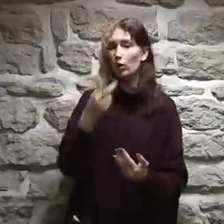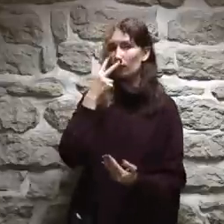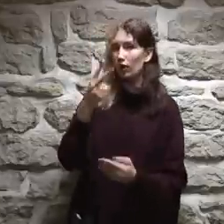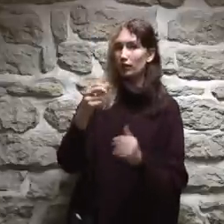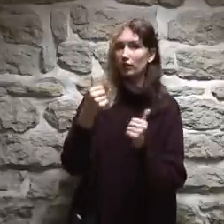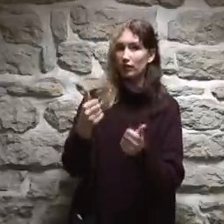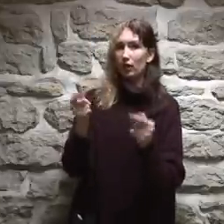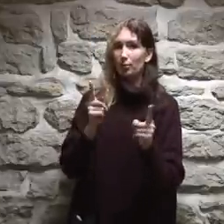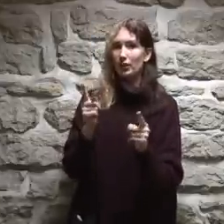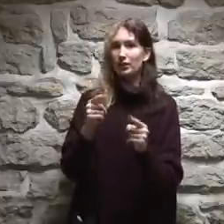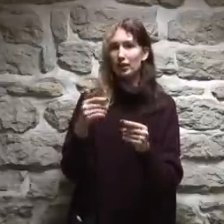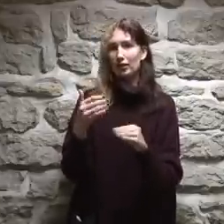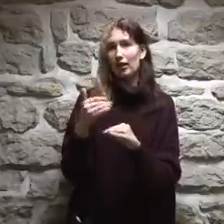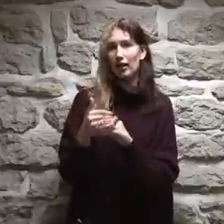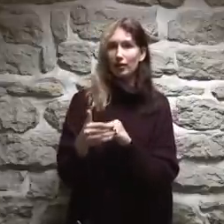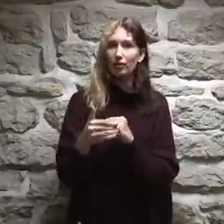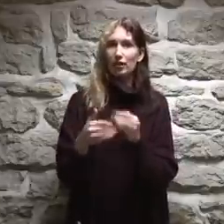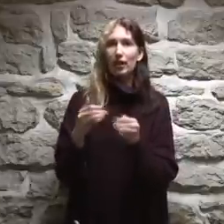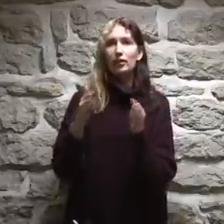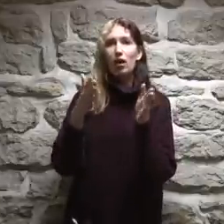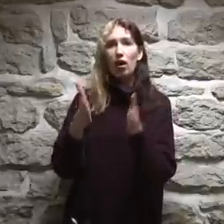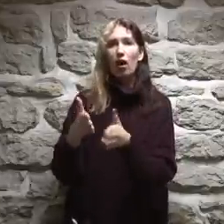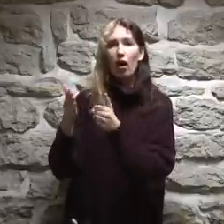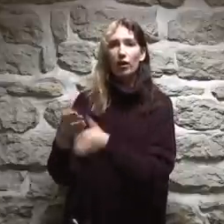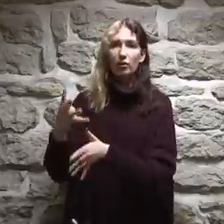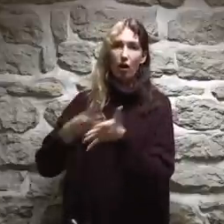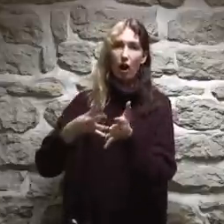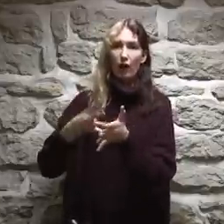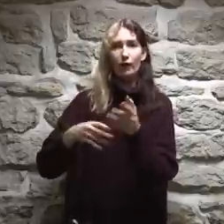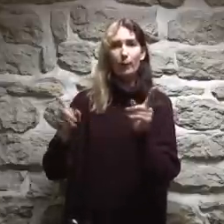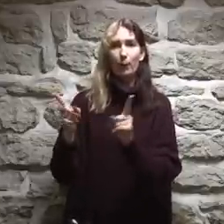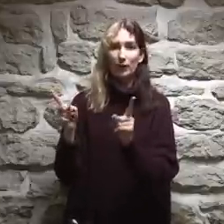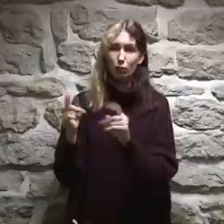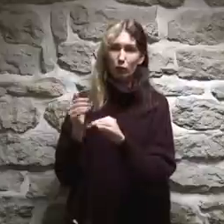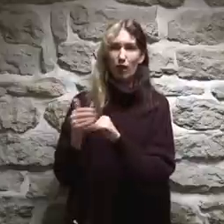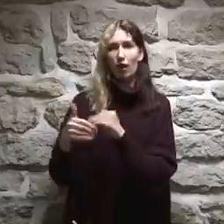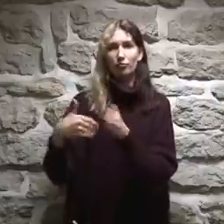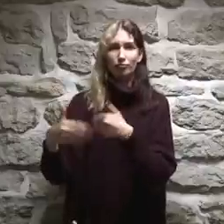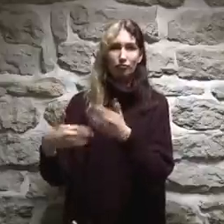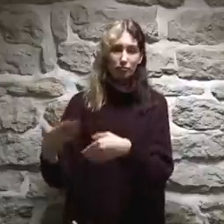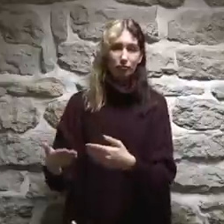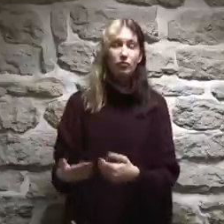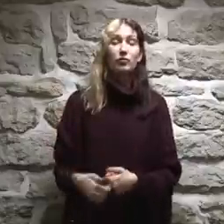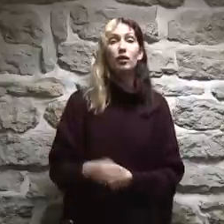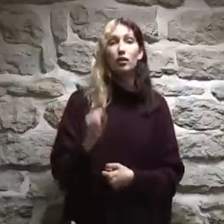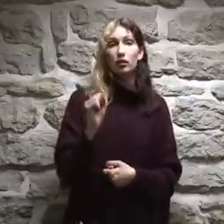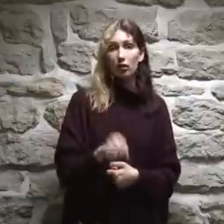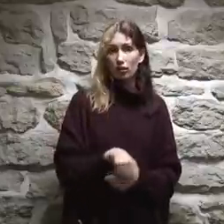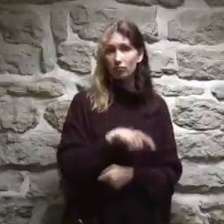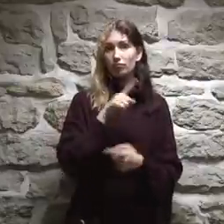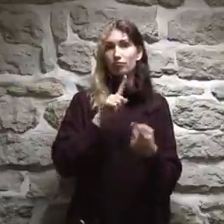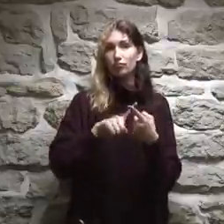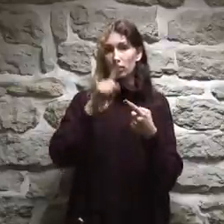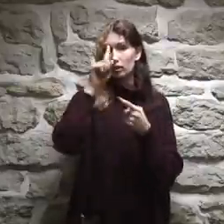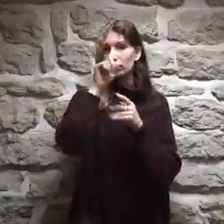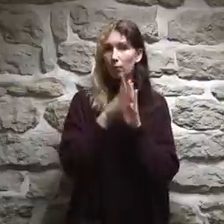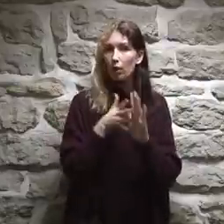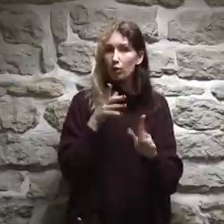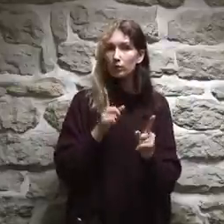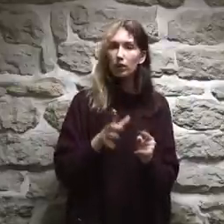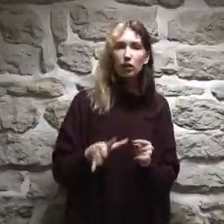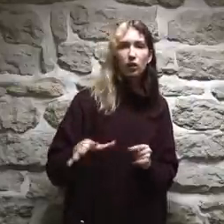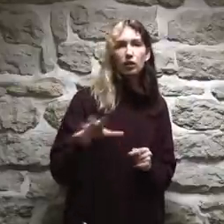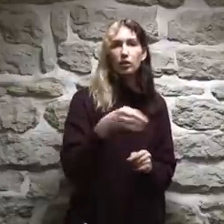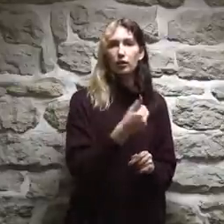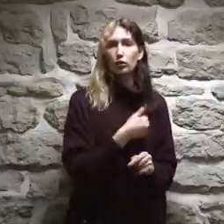mis dünaamikas me liigume hospitaliseerimise numbriga ja siis vaadata, et jah, ühel poolt on ju aru saadav, et me kõik soovime seda,